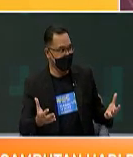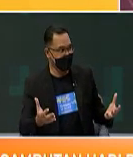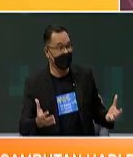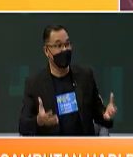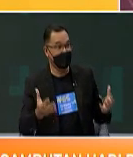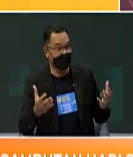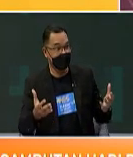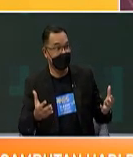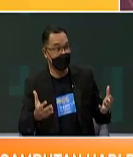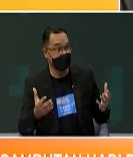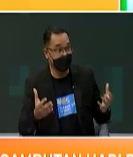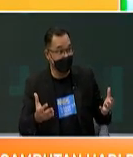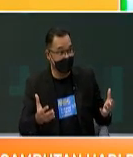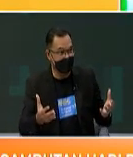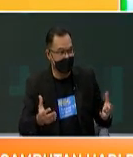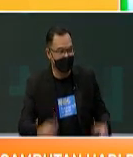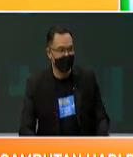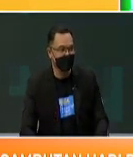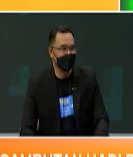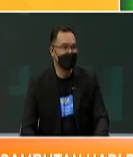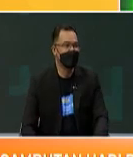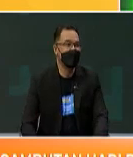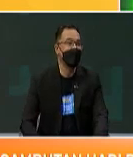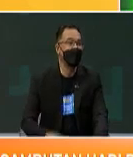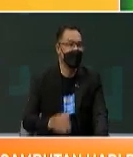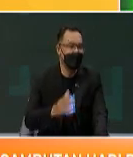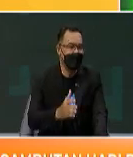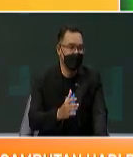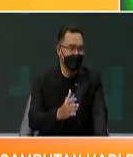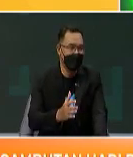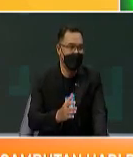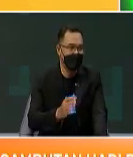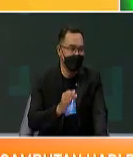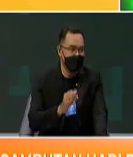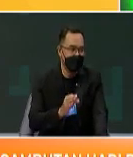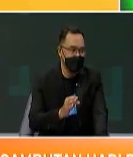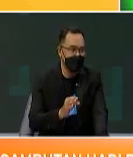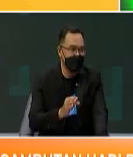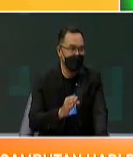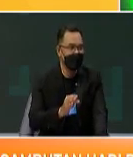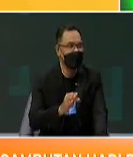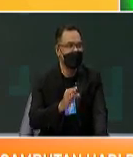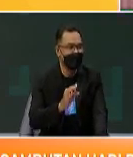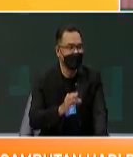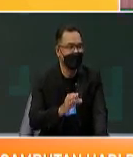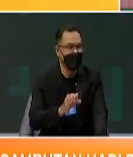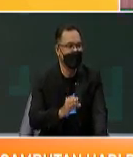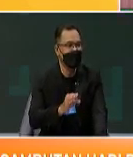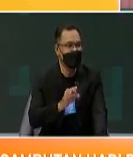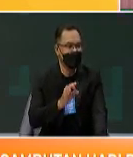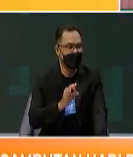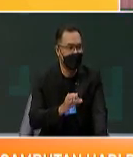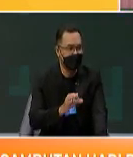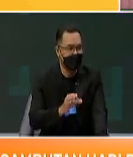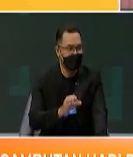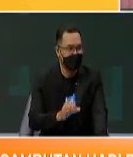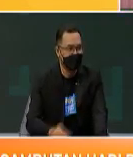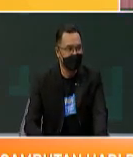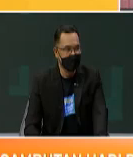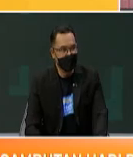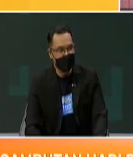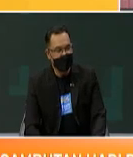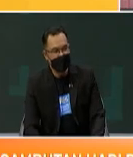nampak, orang nampak secara live, maka penampilan dia perlu ditambah baik dan